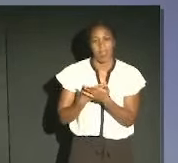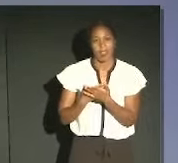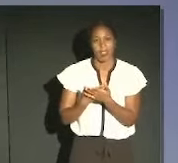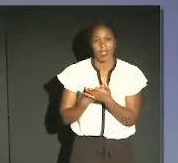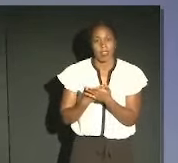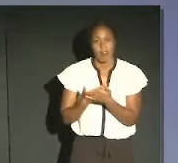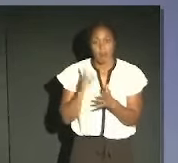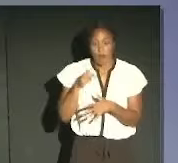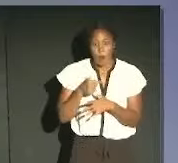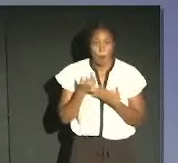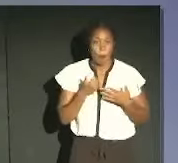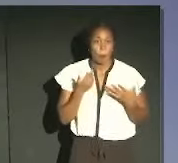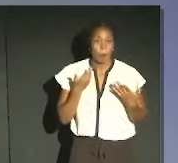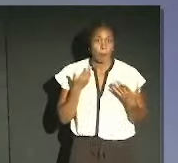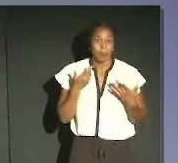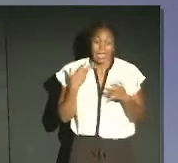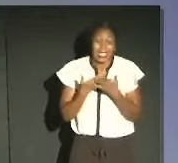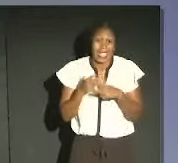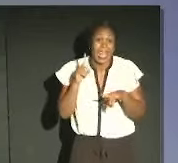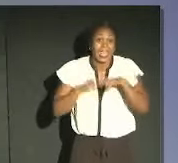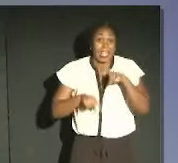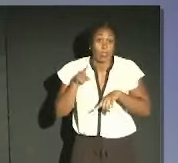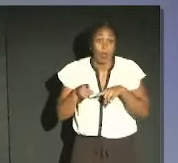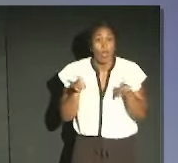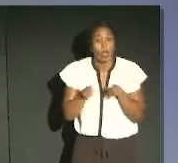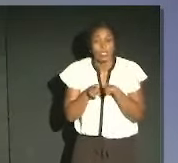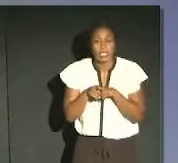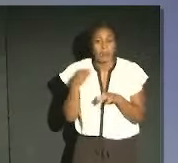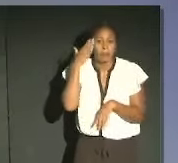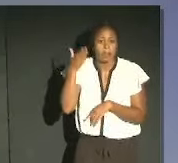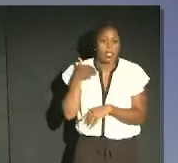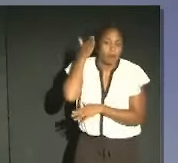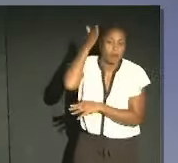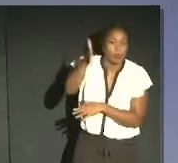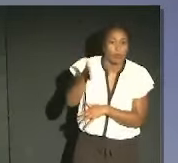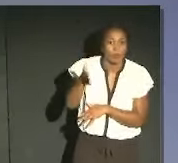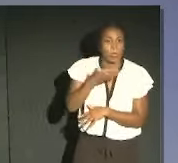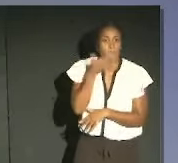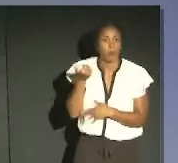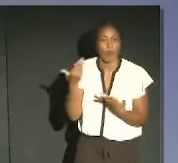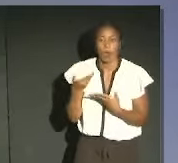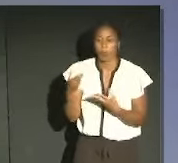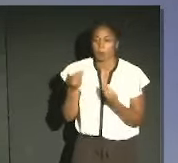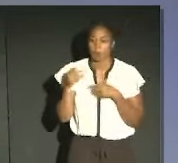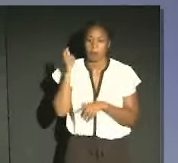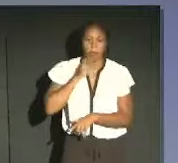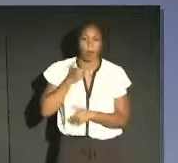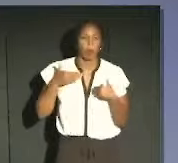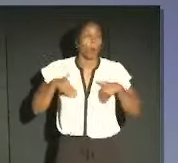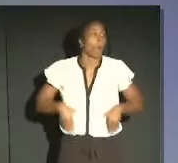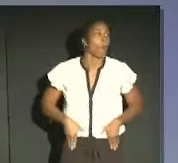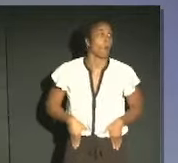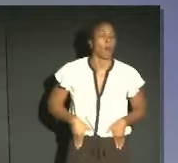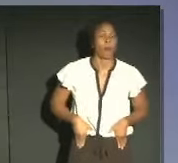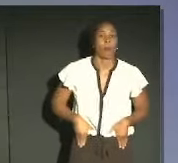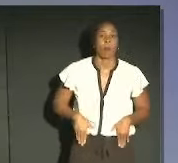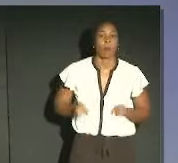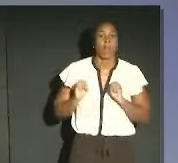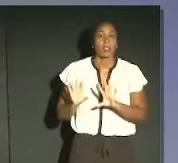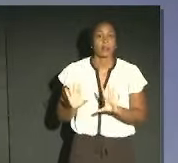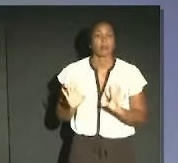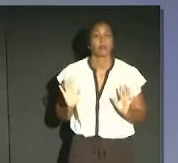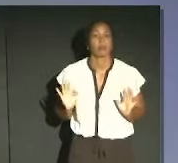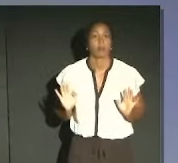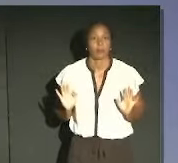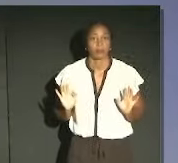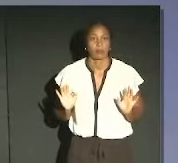faire c'est de lui offrir leur abstention leur absence leur désertification